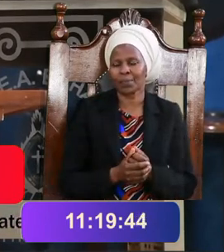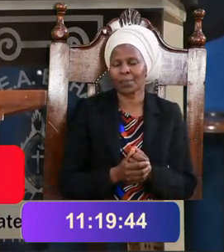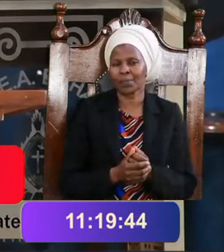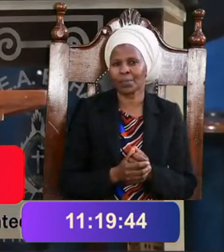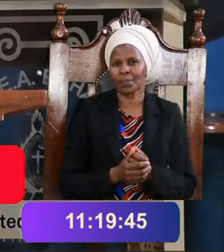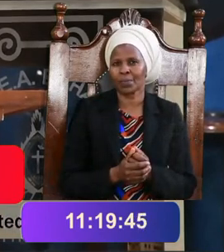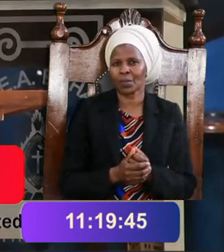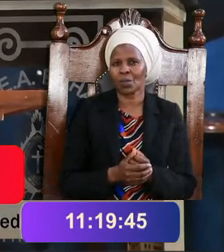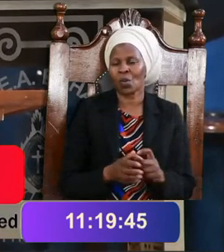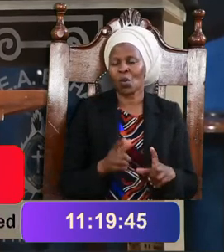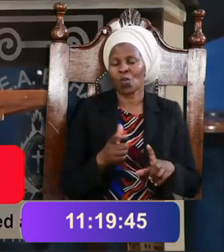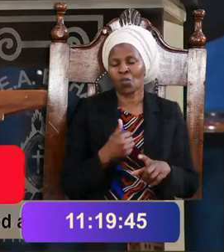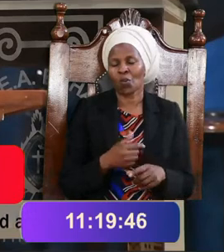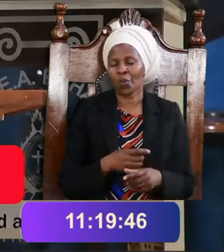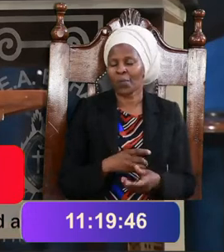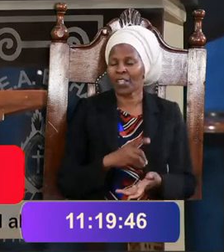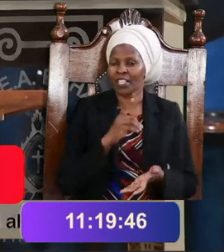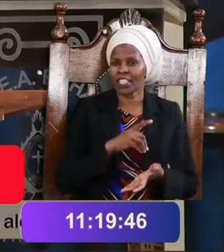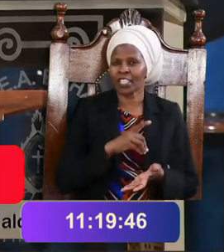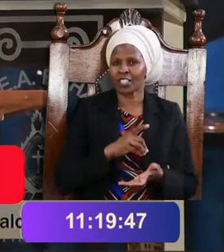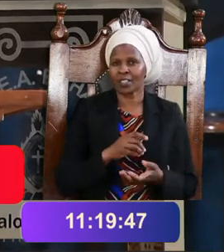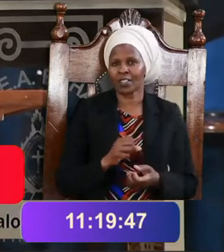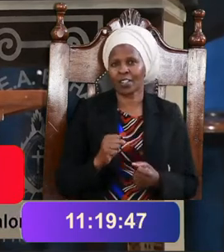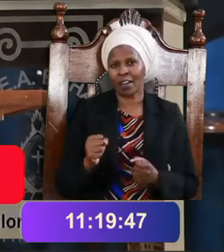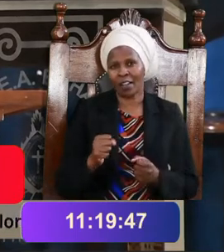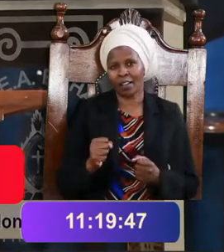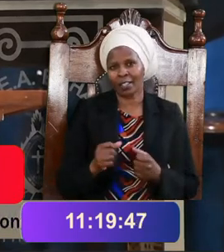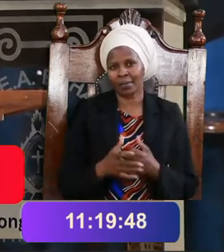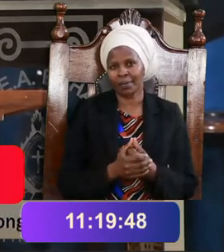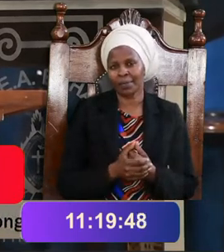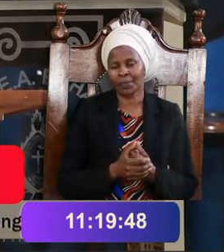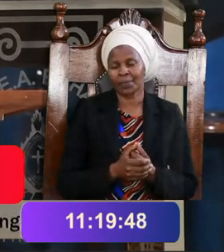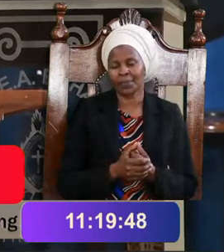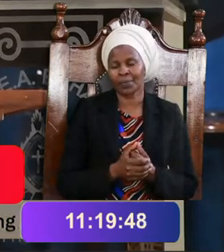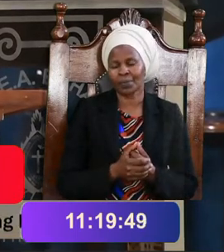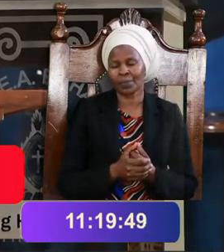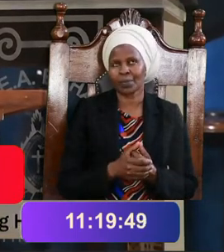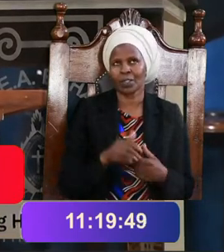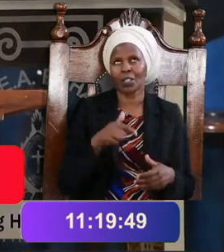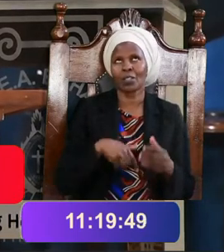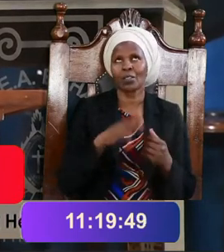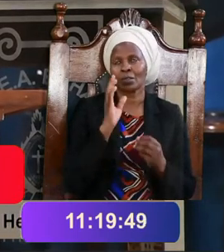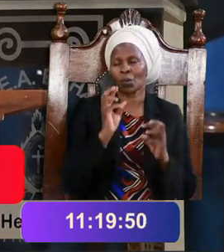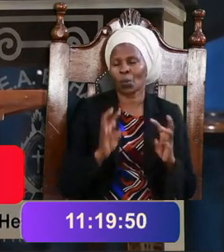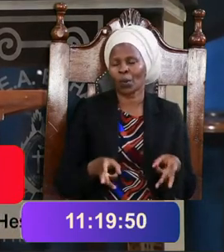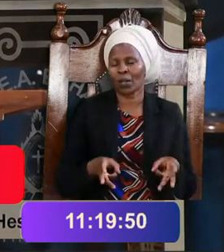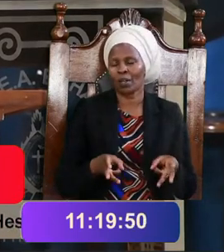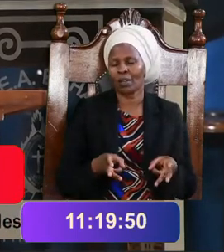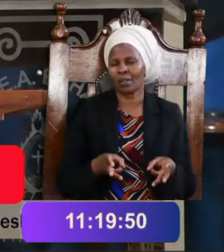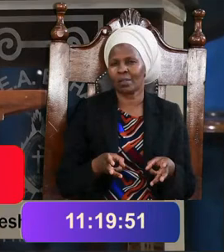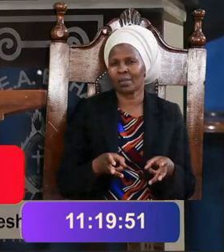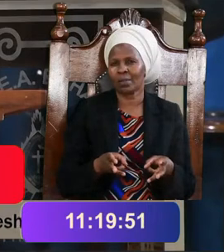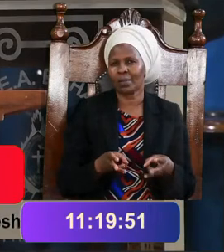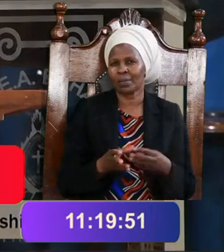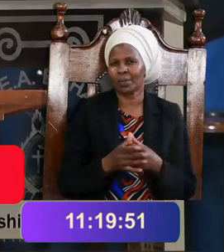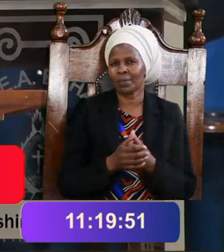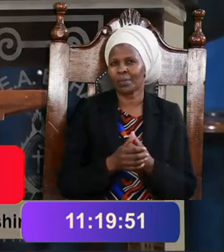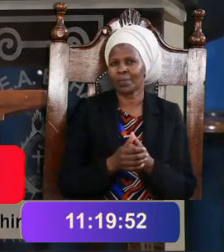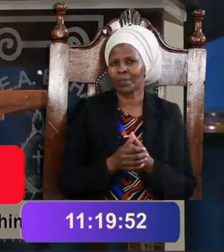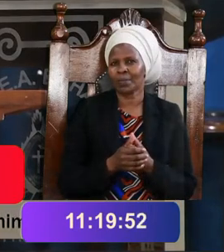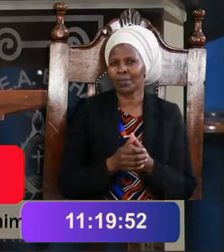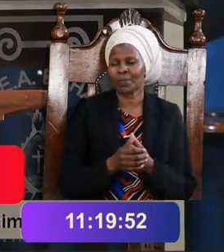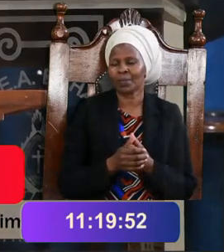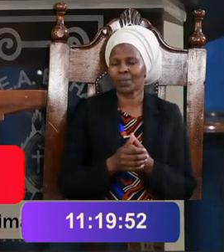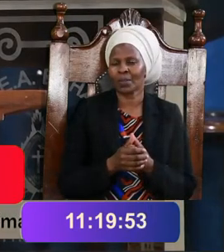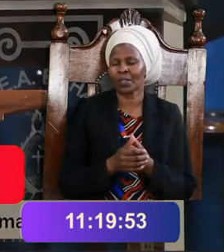hii imetoka kwa Yoda Fides Mogambi. Ni katika kukubali mapenzi ya Mungu tuwatangazia kifo cha Patrick Kemani Thoita,